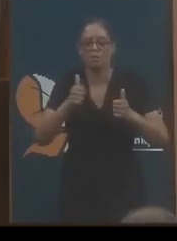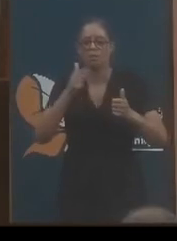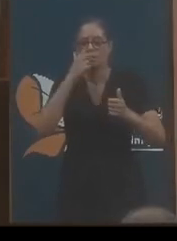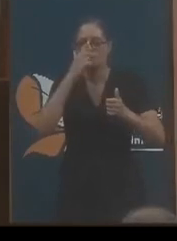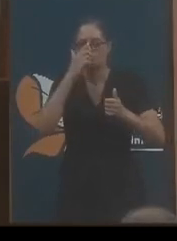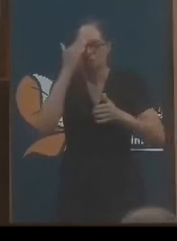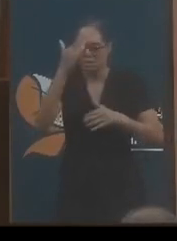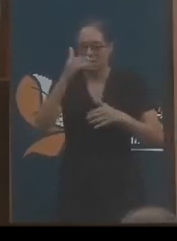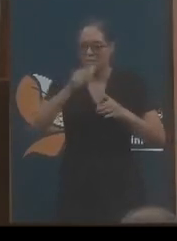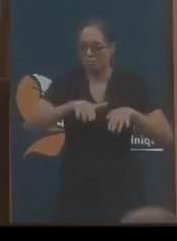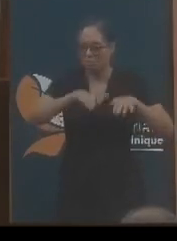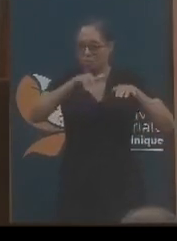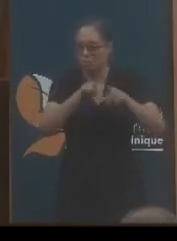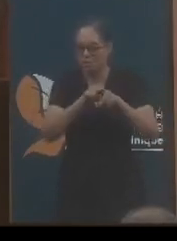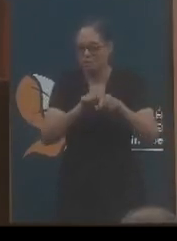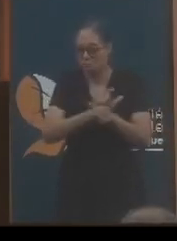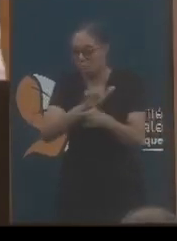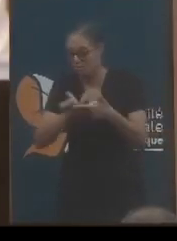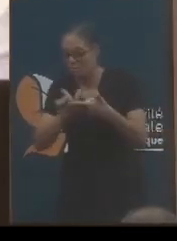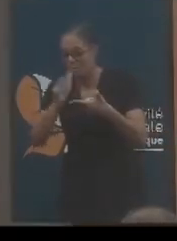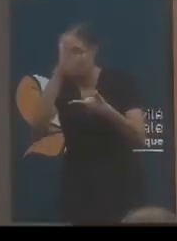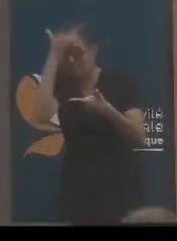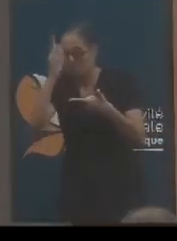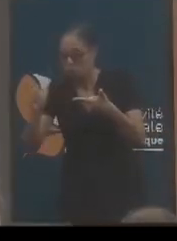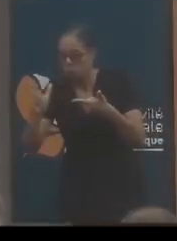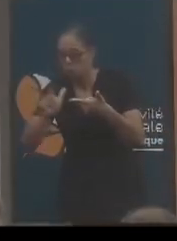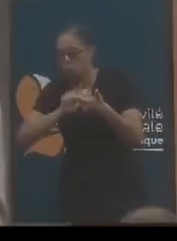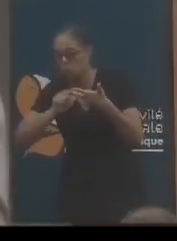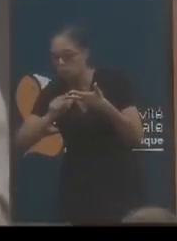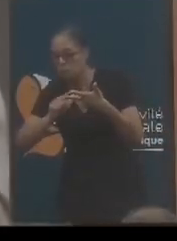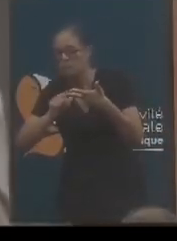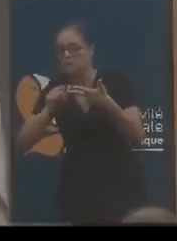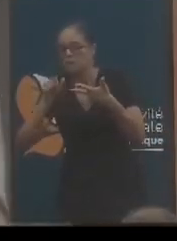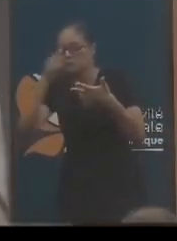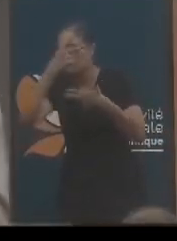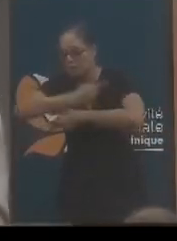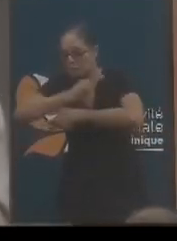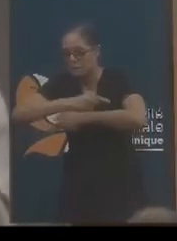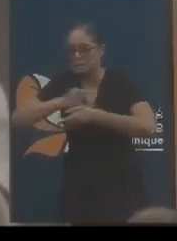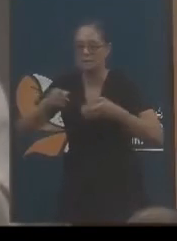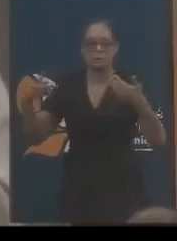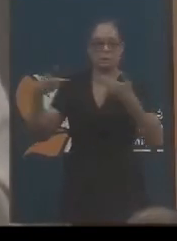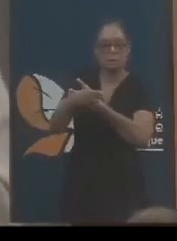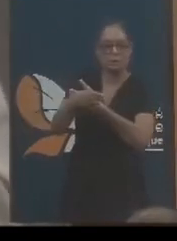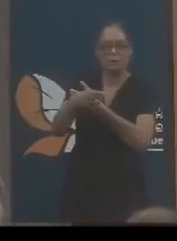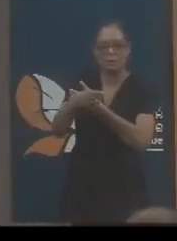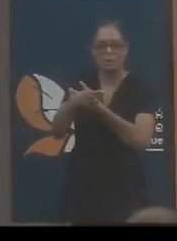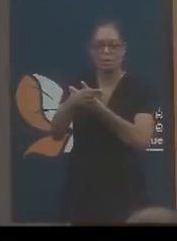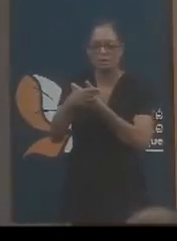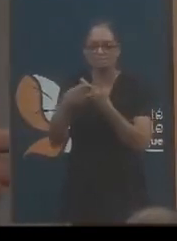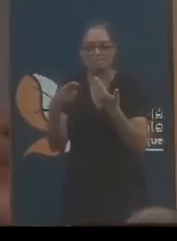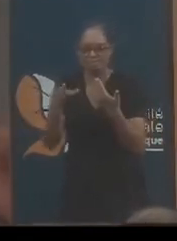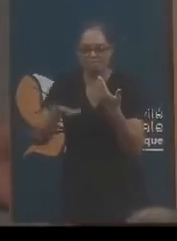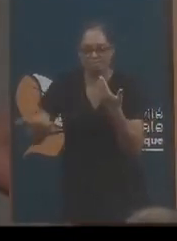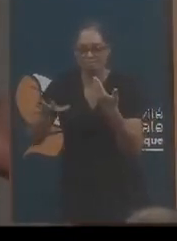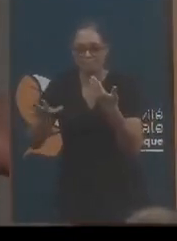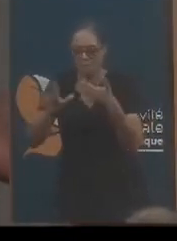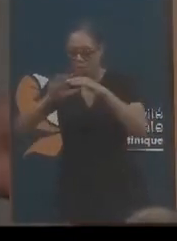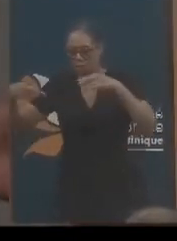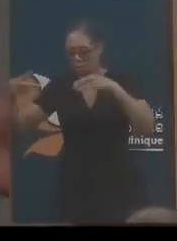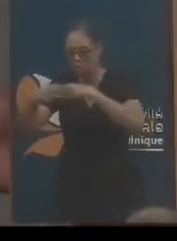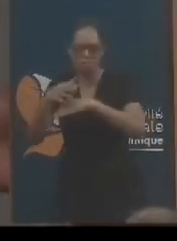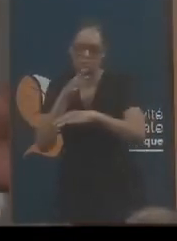travaux-là. Sainte-Luce sera isolée, Sainte-Anne sera isolée, etc., etc. Diamant sera isolé, etc. Mais c'est ce qui s'est passé pendant